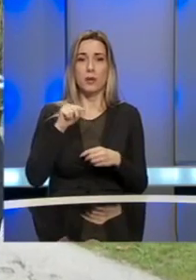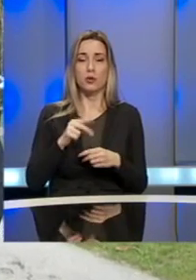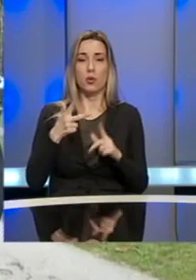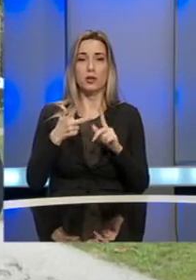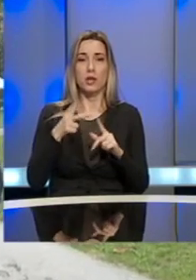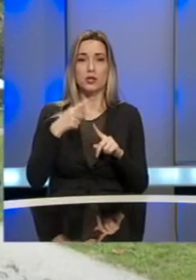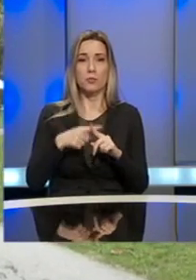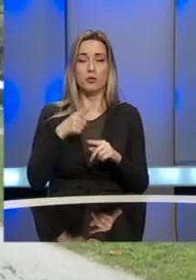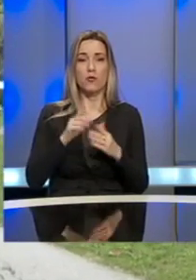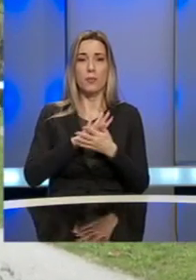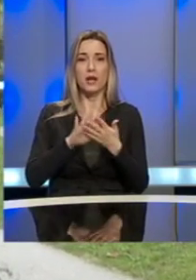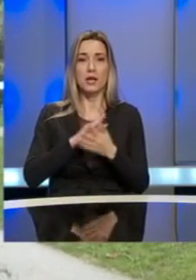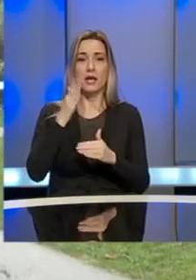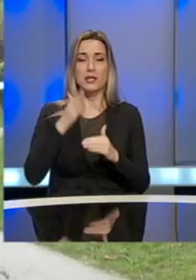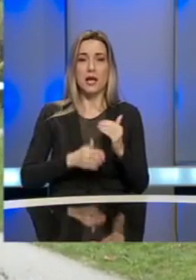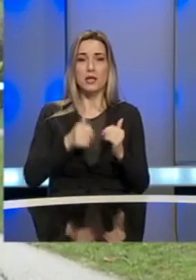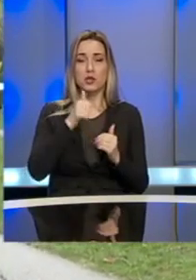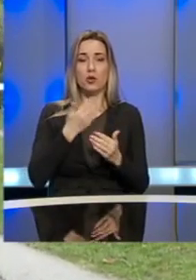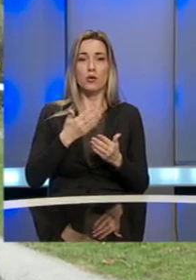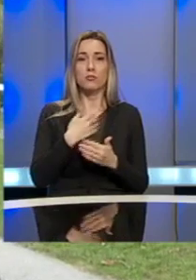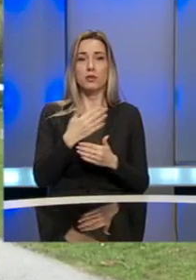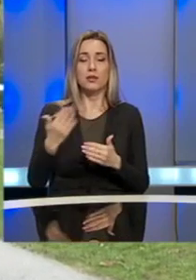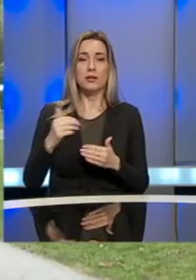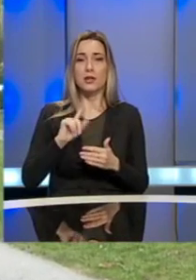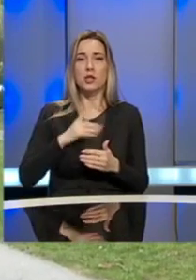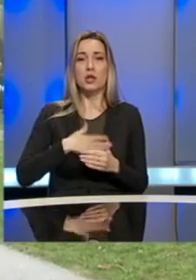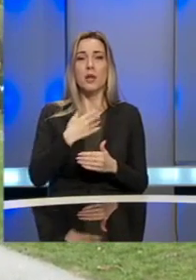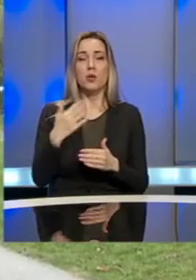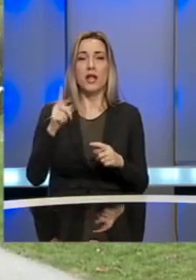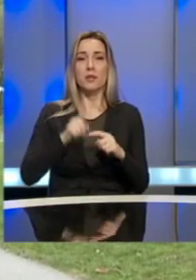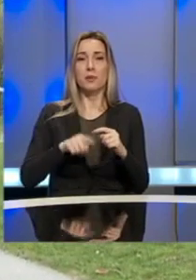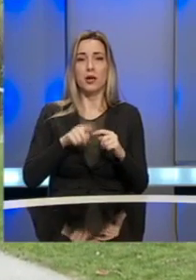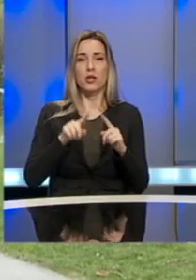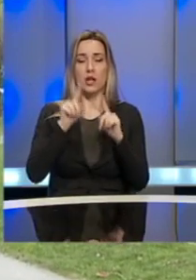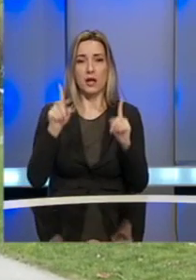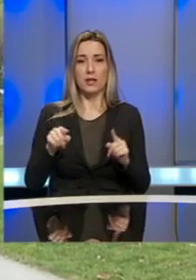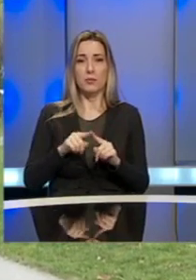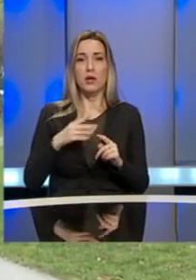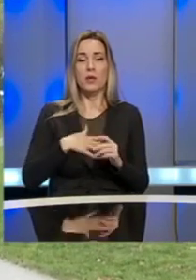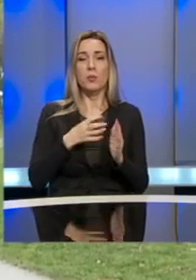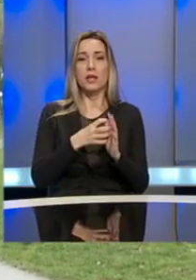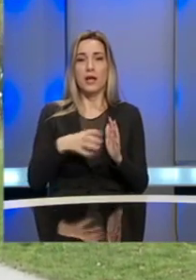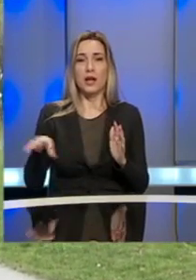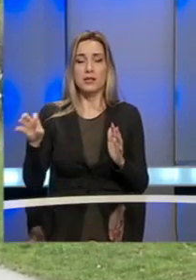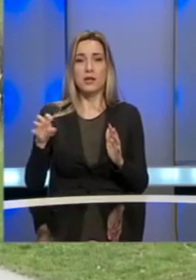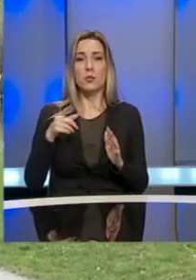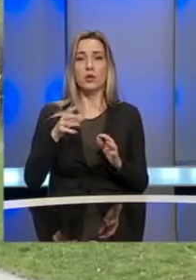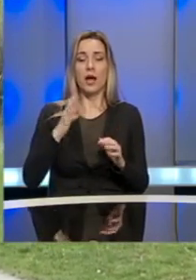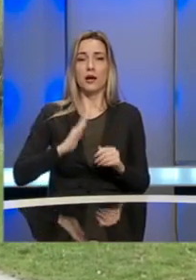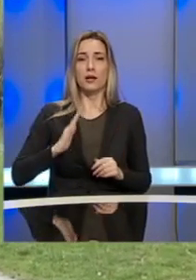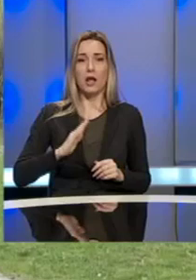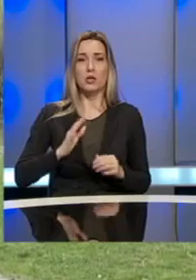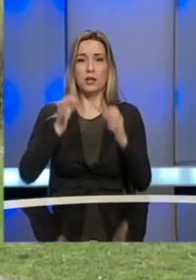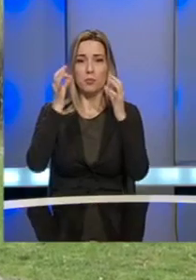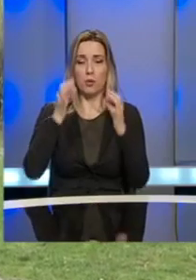treći put u ovom razgovoru. Zadnje što želimo da dijelimo bilo kome prekršajne naloge. Mi samo želimo da nastavimo rad u ovom kontinuitetu, da naši građani poštuju mjere koje